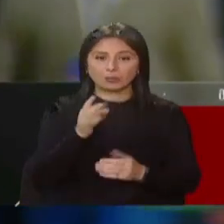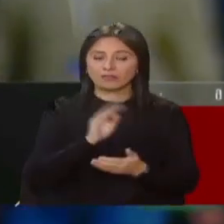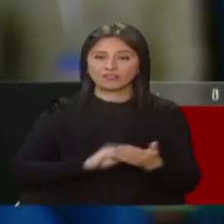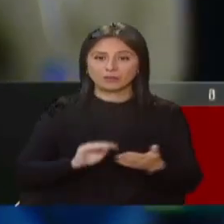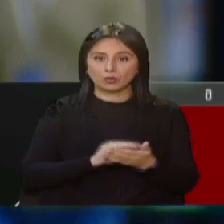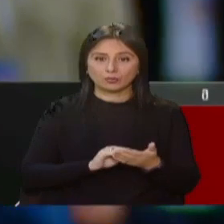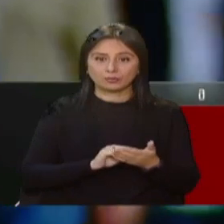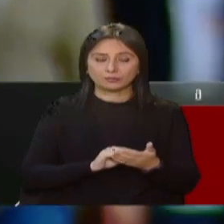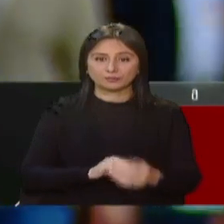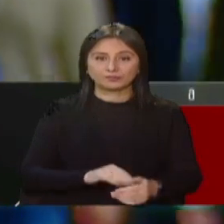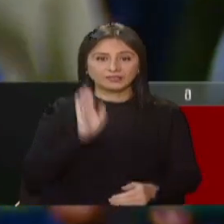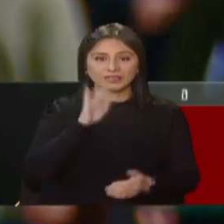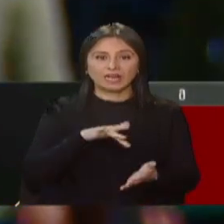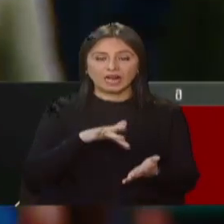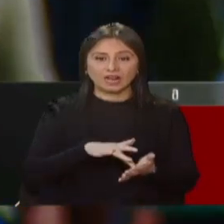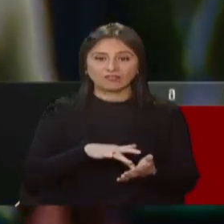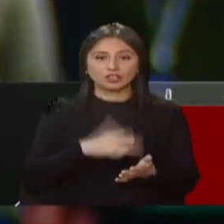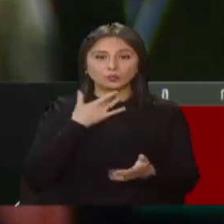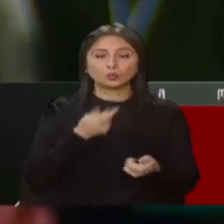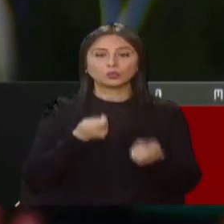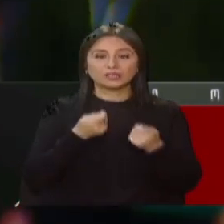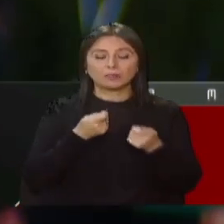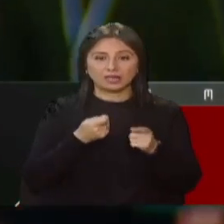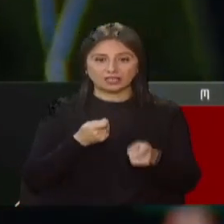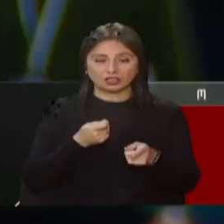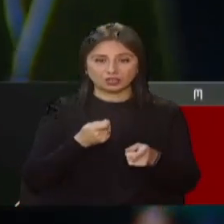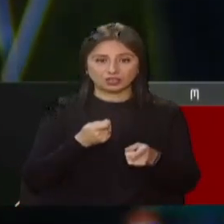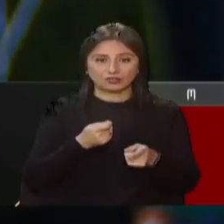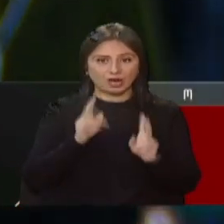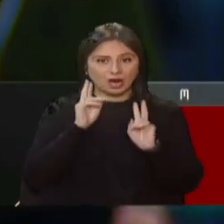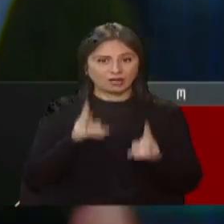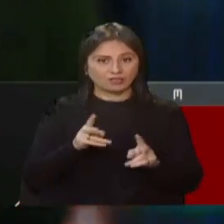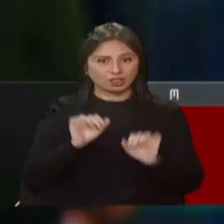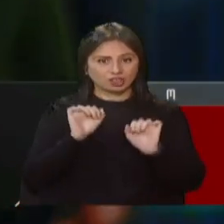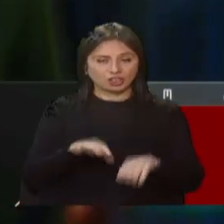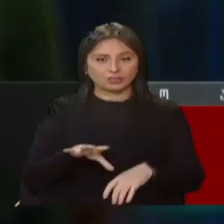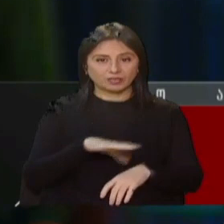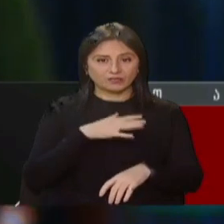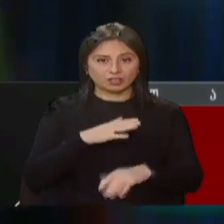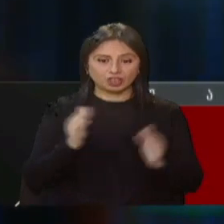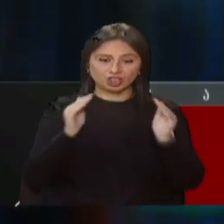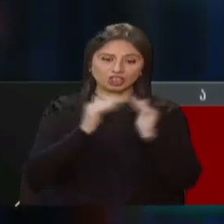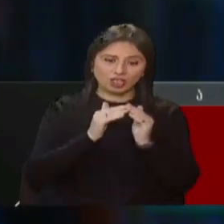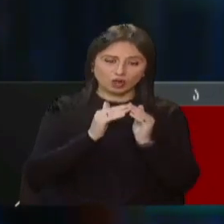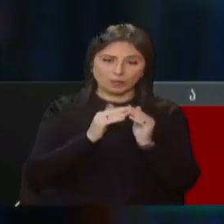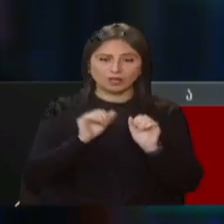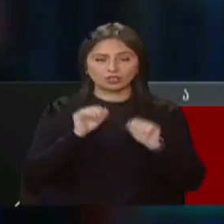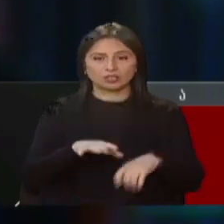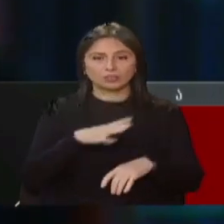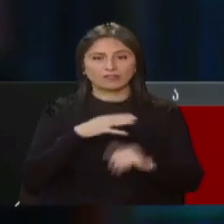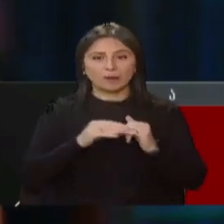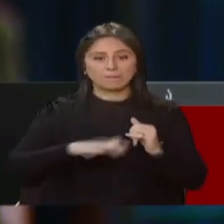meore dedakalakis municipalitetshi Arvicis, შეიძლება იყოს შენობა ნაგებობა, შეიძლება